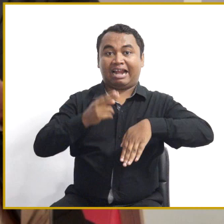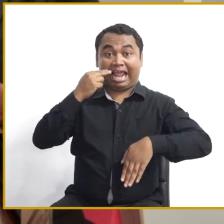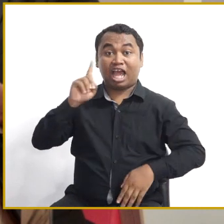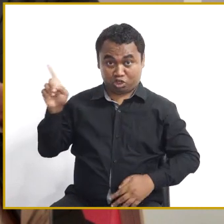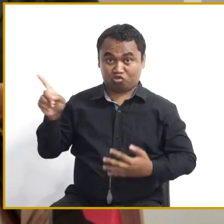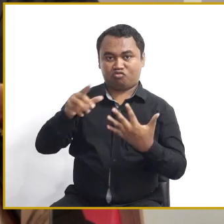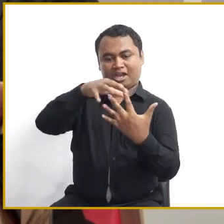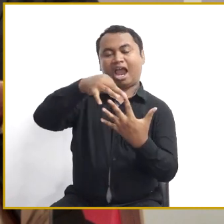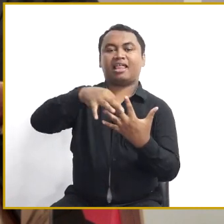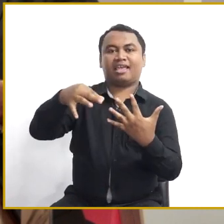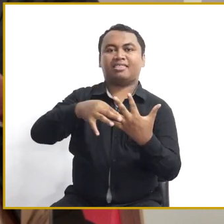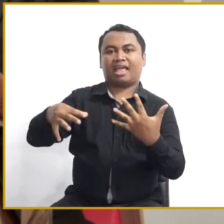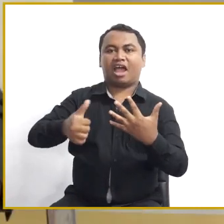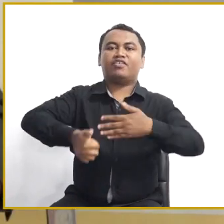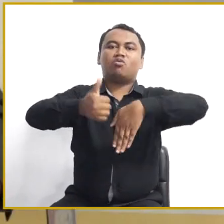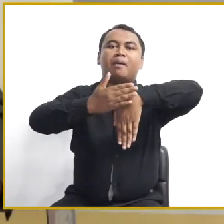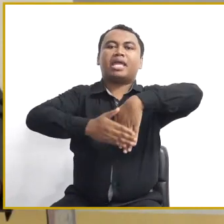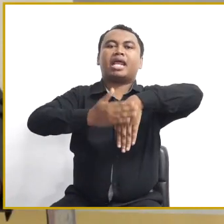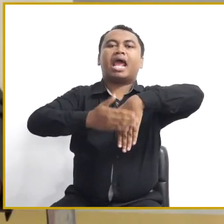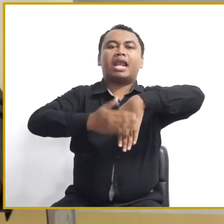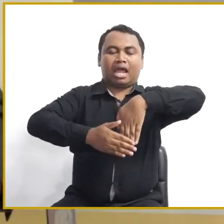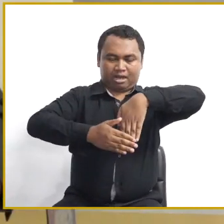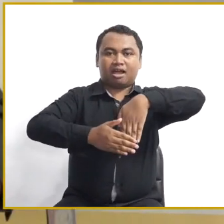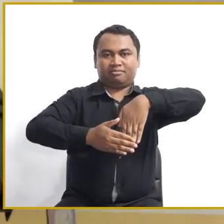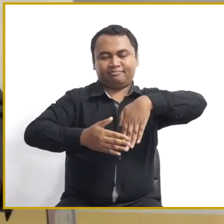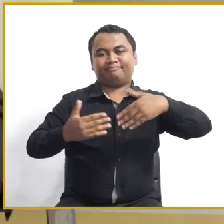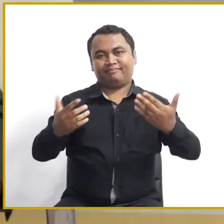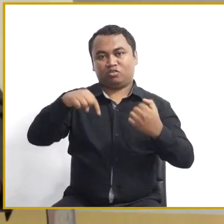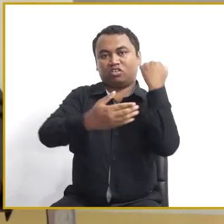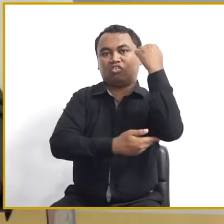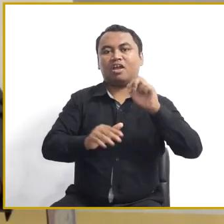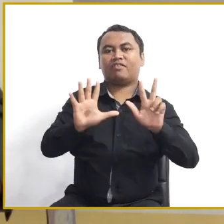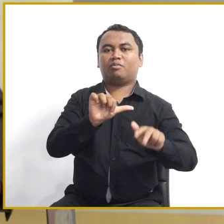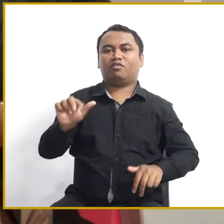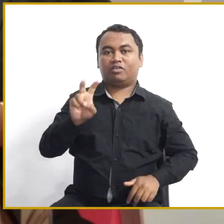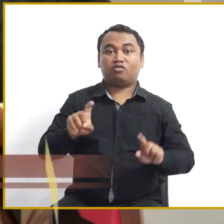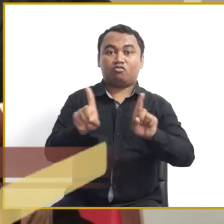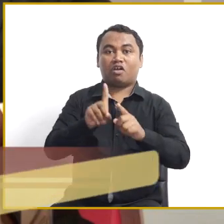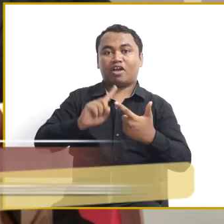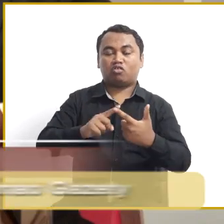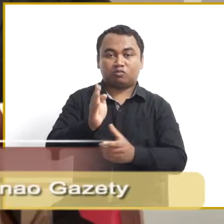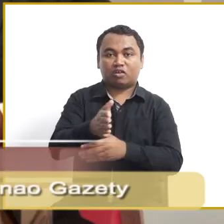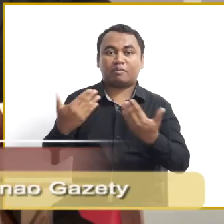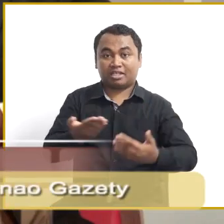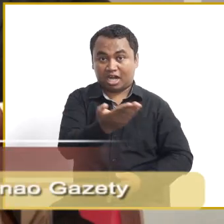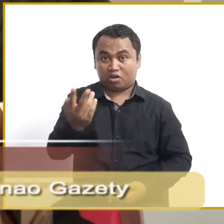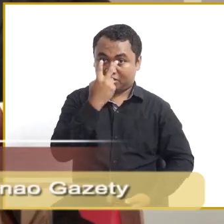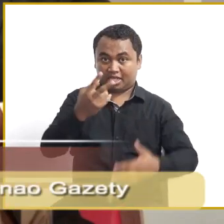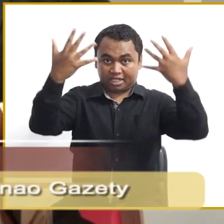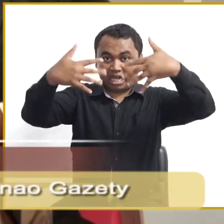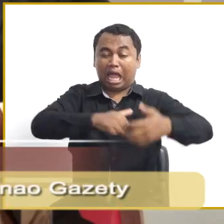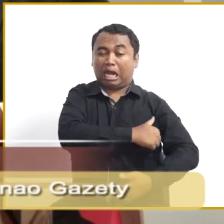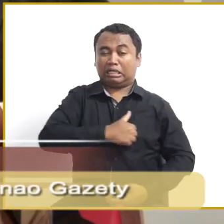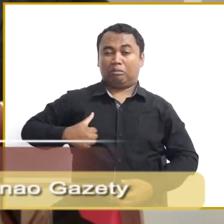izy zany dia manomboka eto dia kandida amin'izay fifidianana filoham-pirenena manaraka eo izay hisaorana ihany koa ianareo nanaraka ny